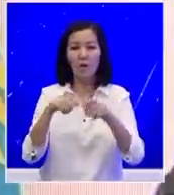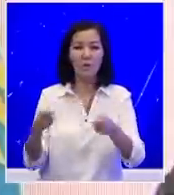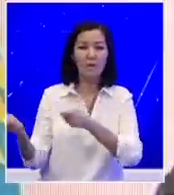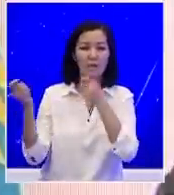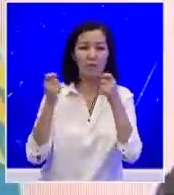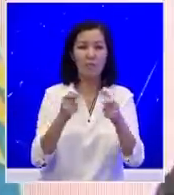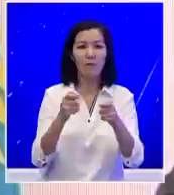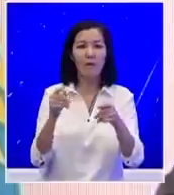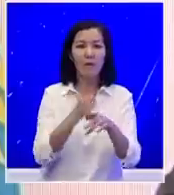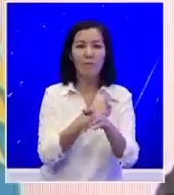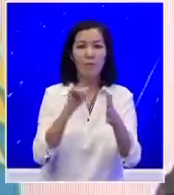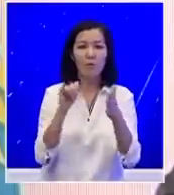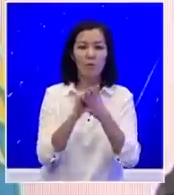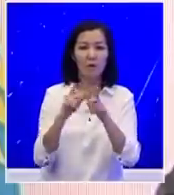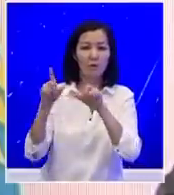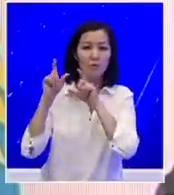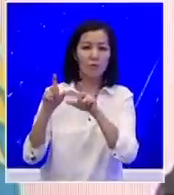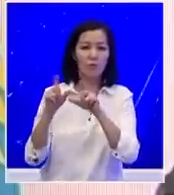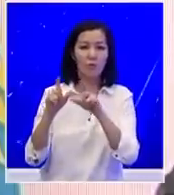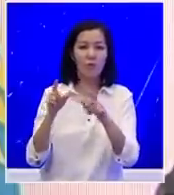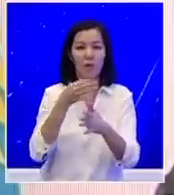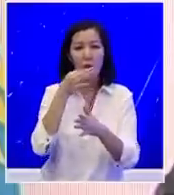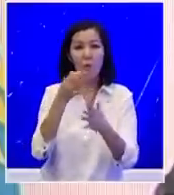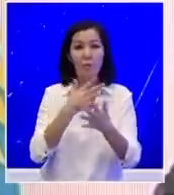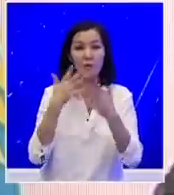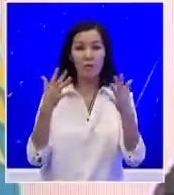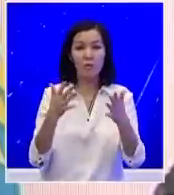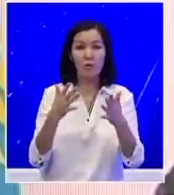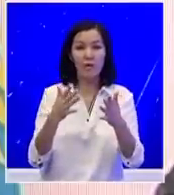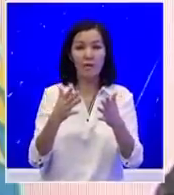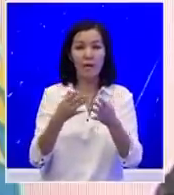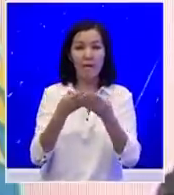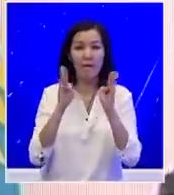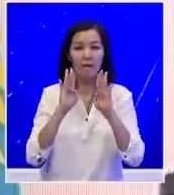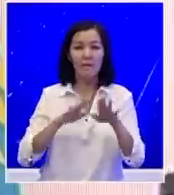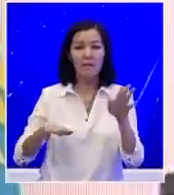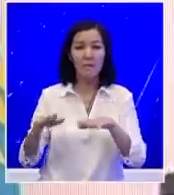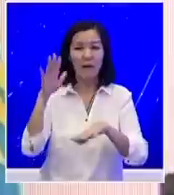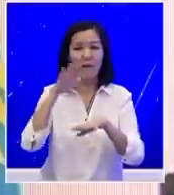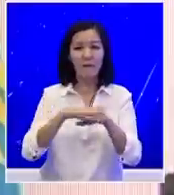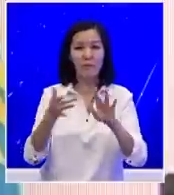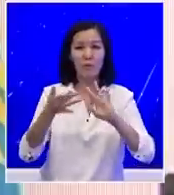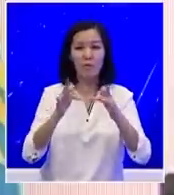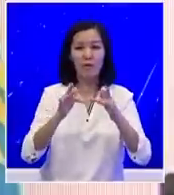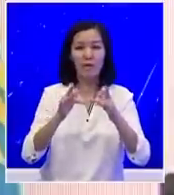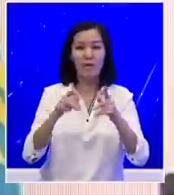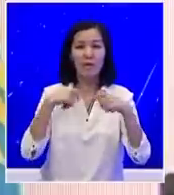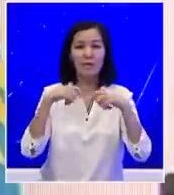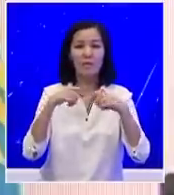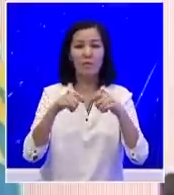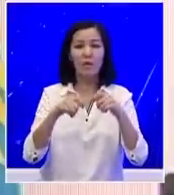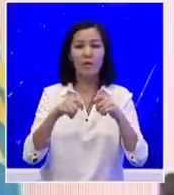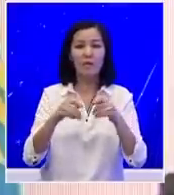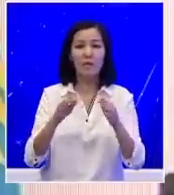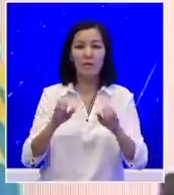блок бекеттерден жүк өткізуде тәжірибесі зор. Сондықтан карантинде аймақтар әкімдеріне өтініш, онлайн сауда санатындағыларды төтенше